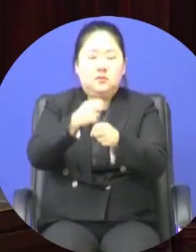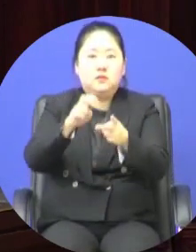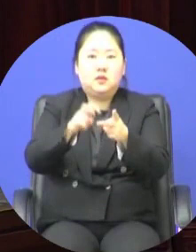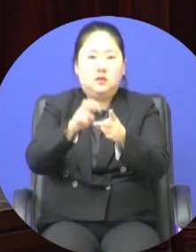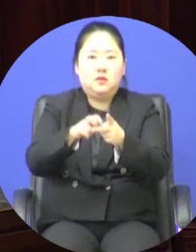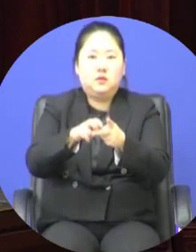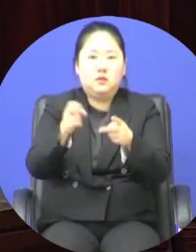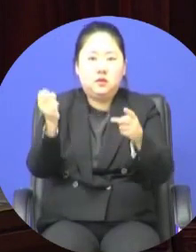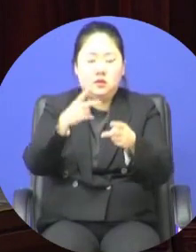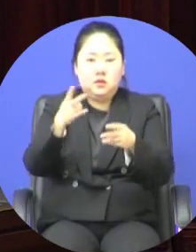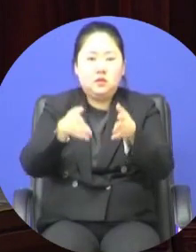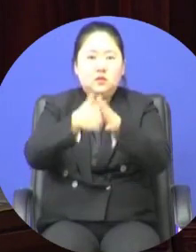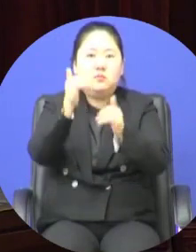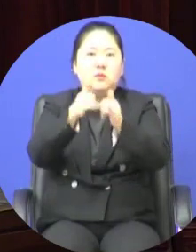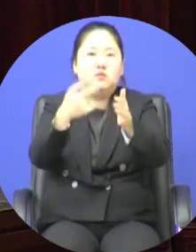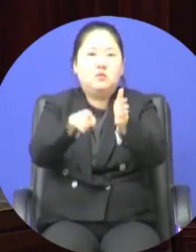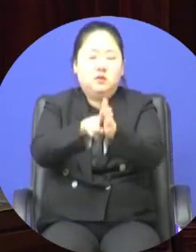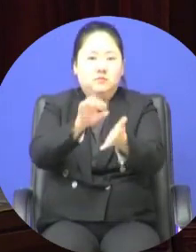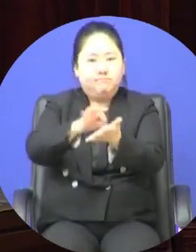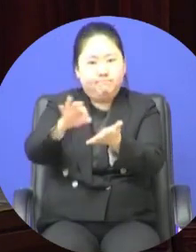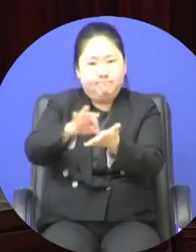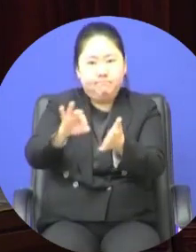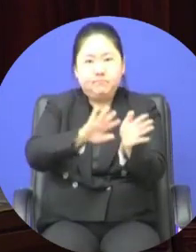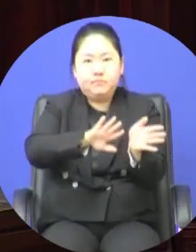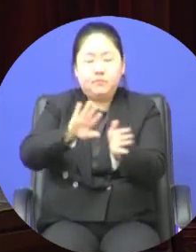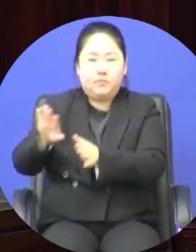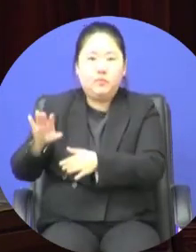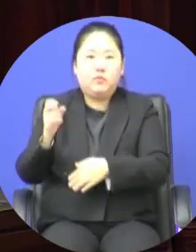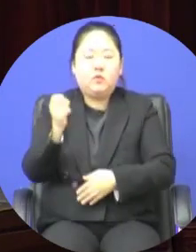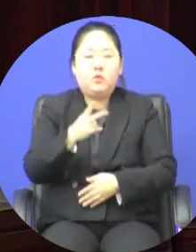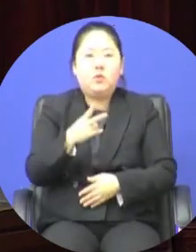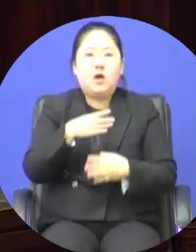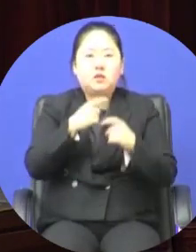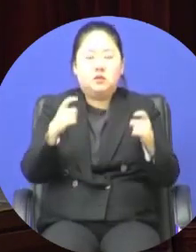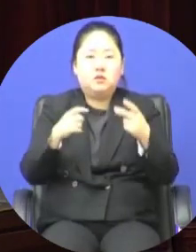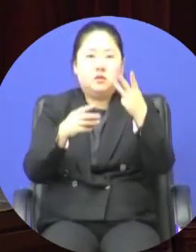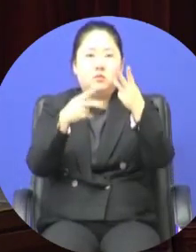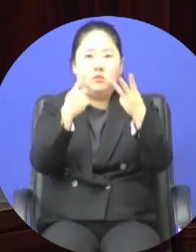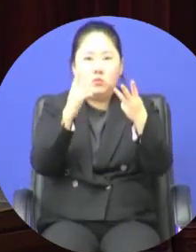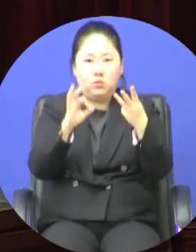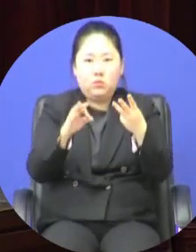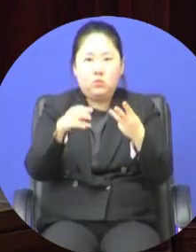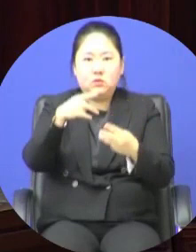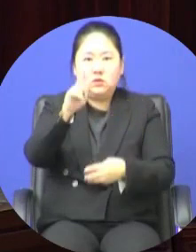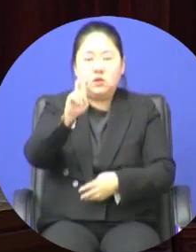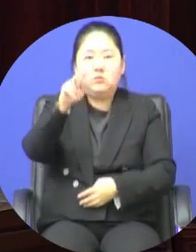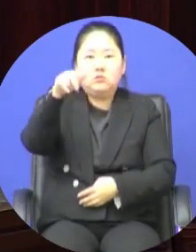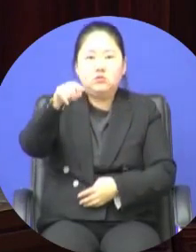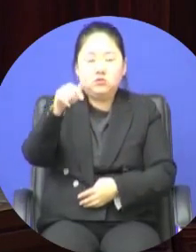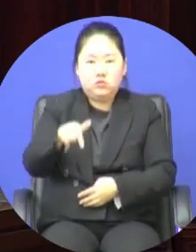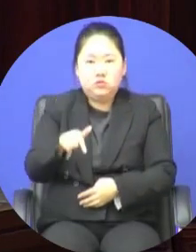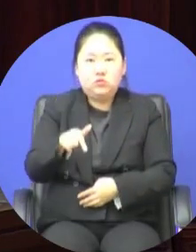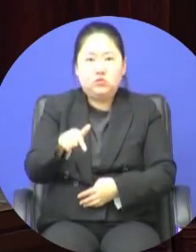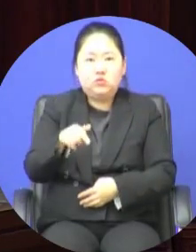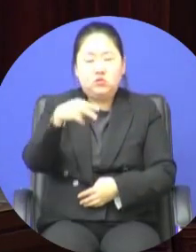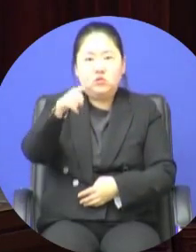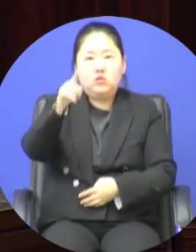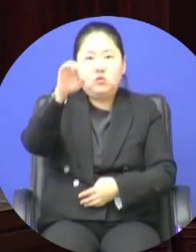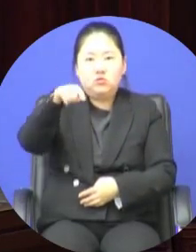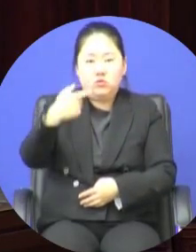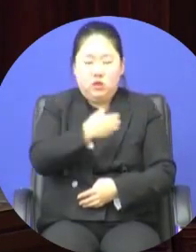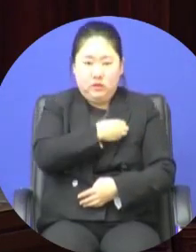돌려드리겠습니다. 지역주민의 복합행정문화공간인 안성 3동, 3중면, 서운면 행정복지센터 건립